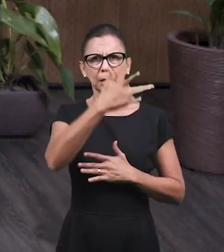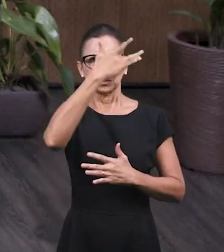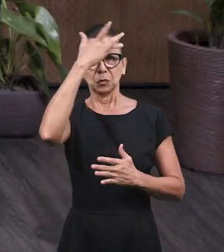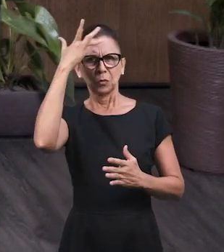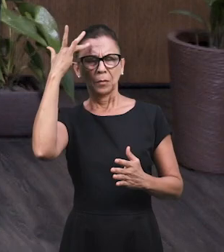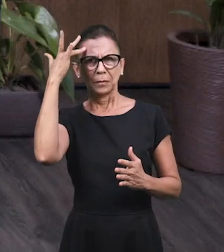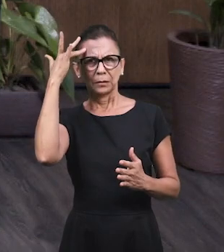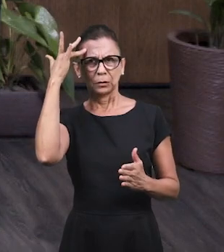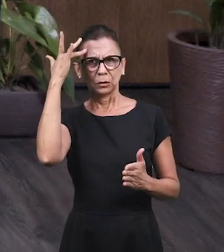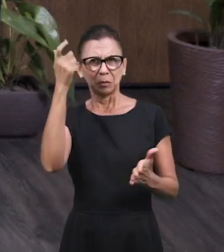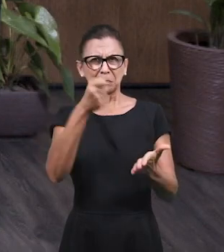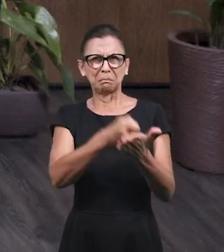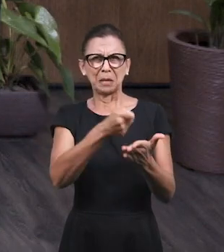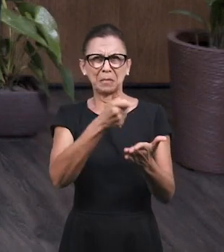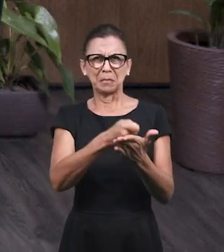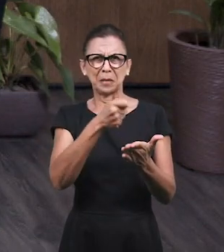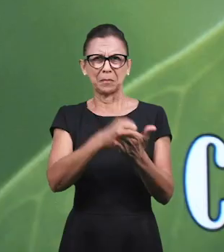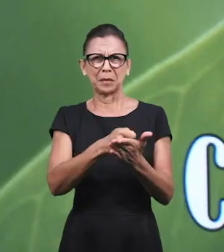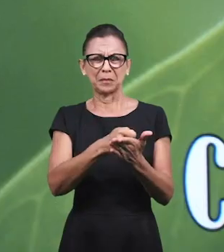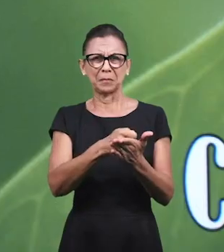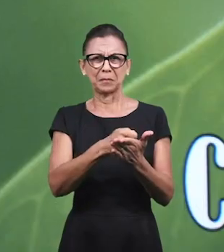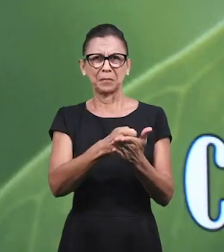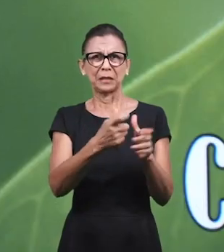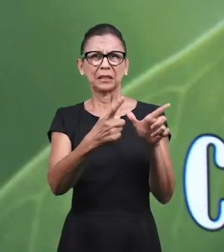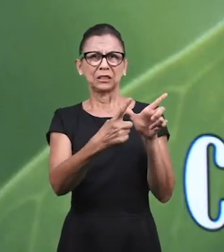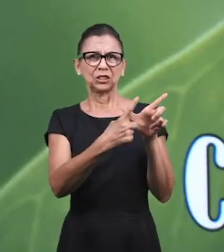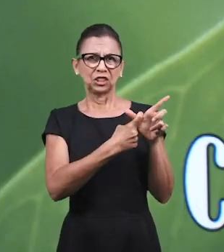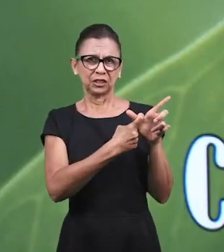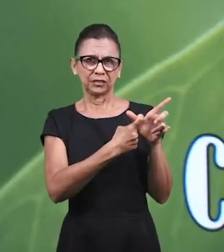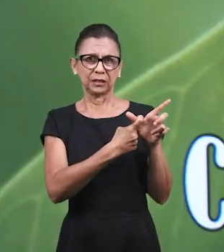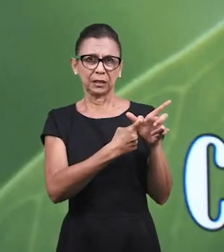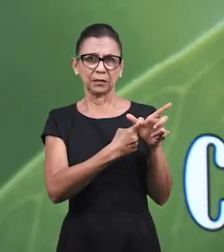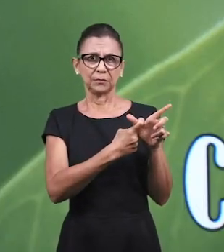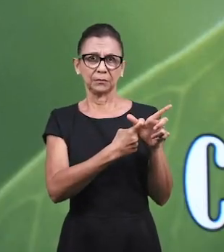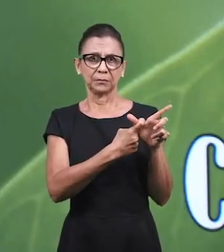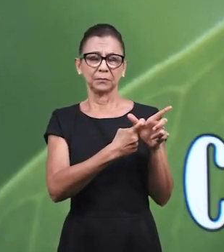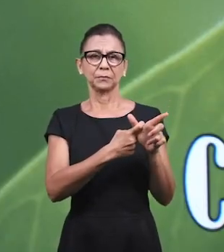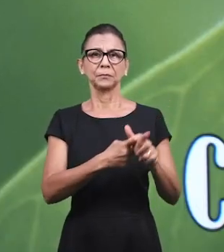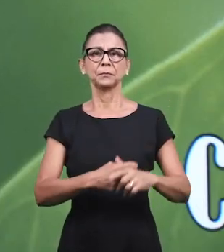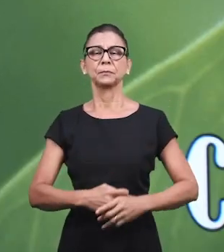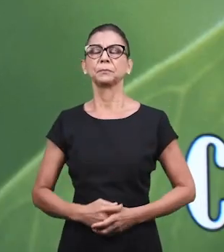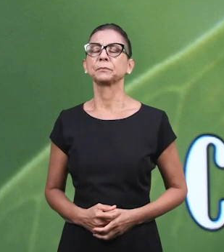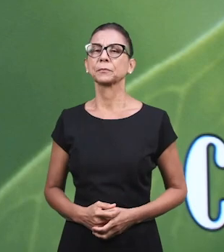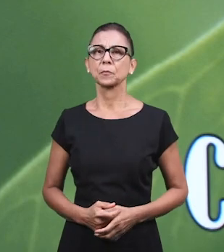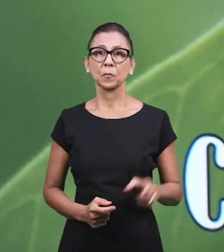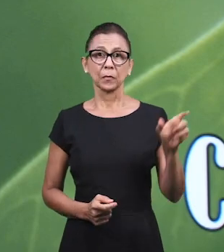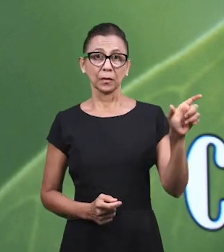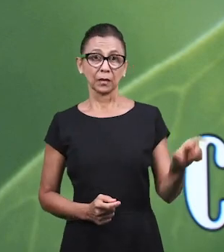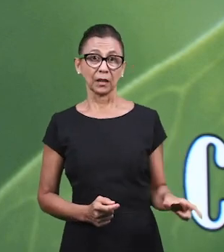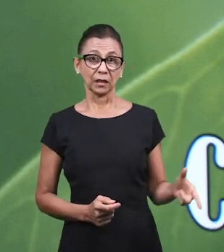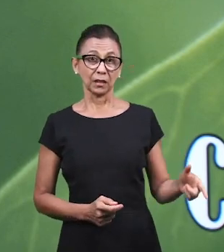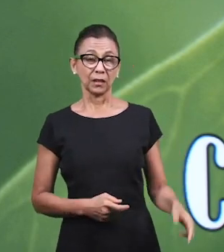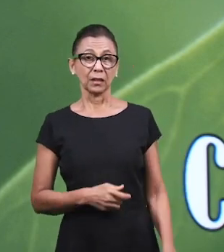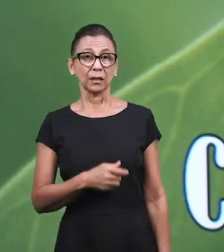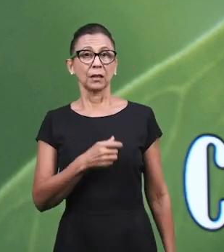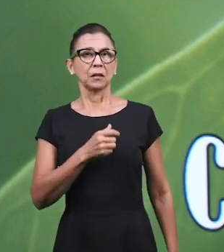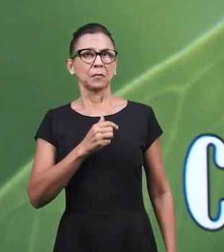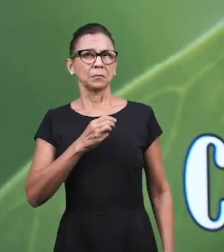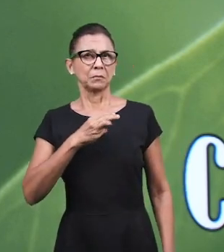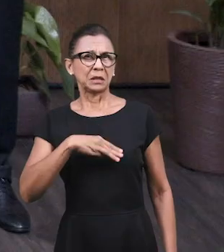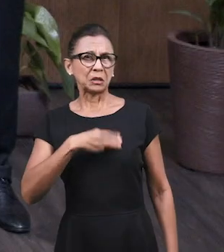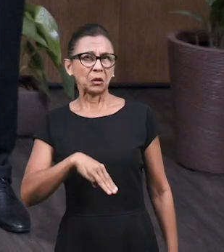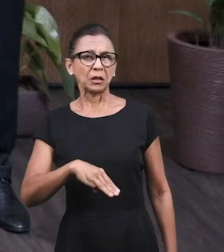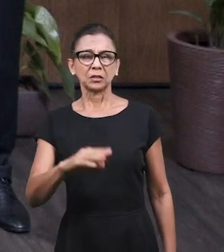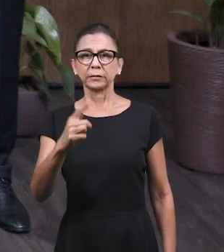il raconte la parabole du créancier sans compassion, c'est-à-dire